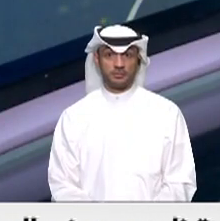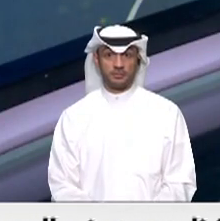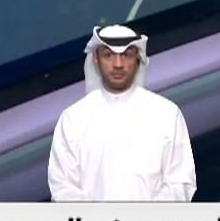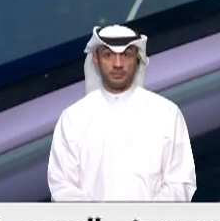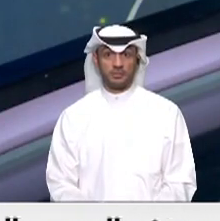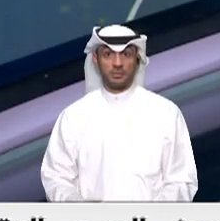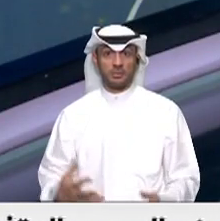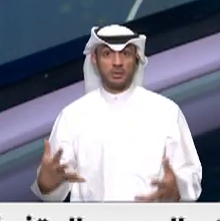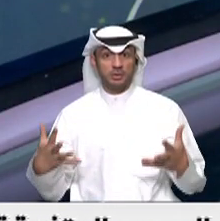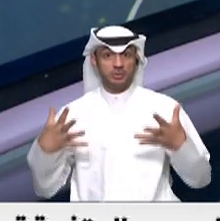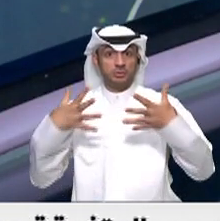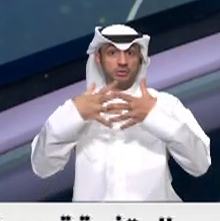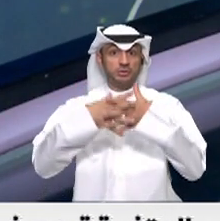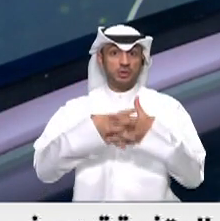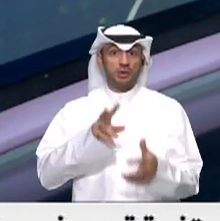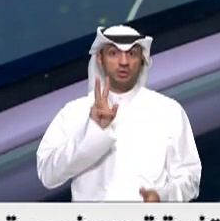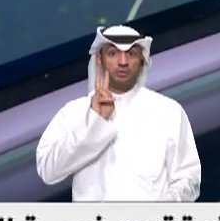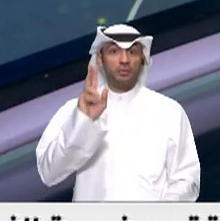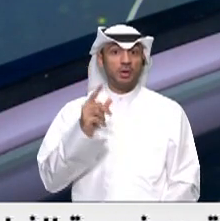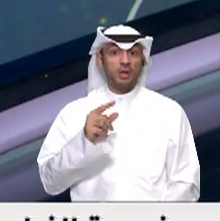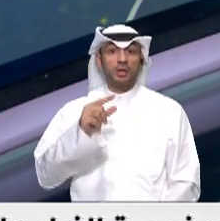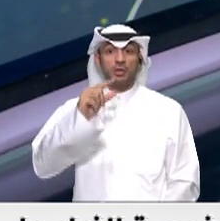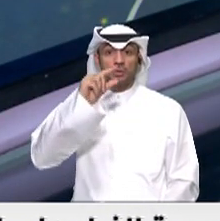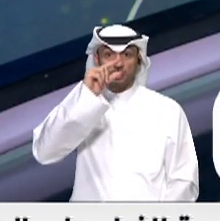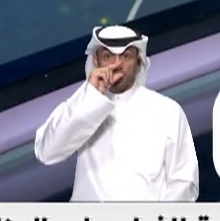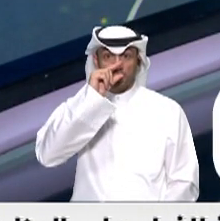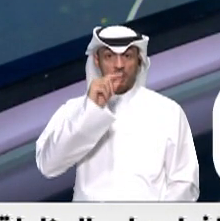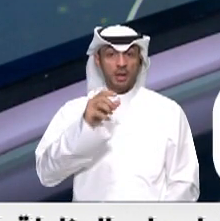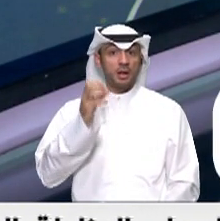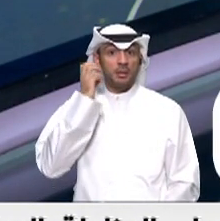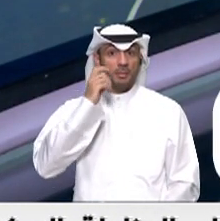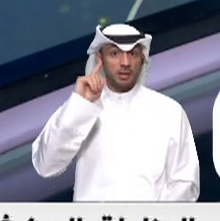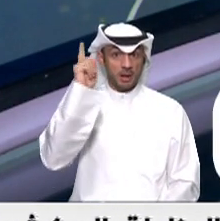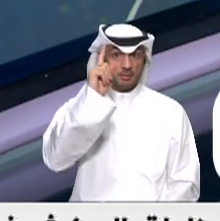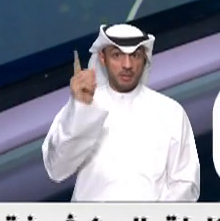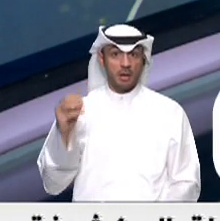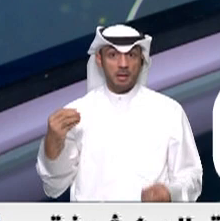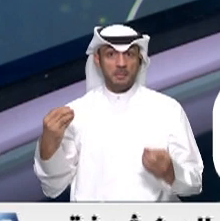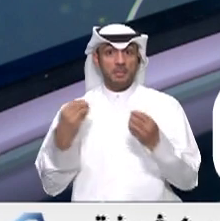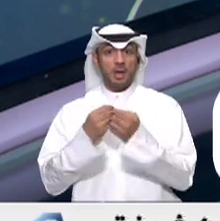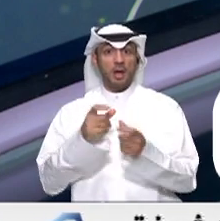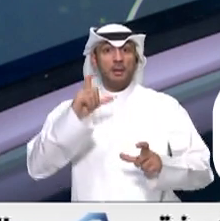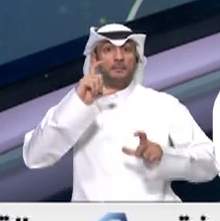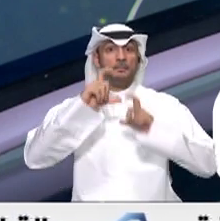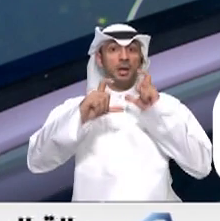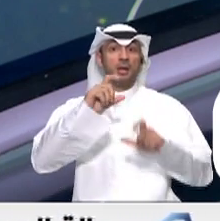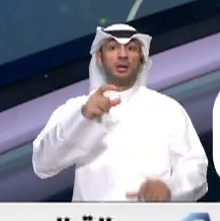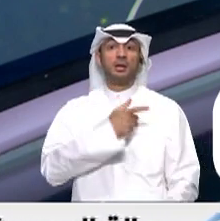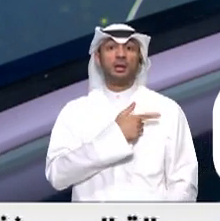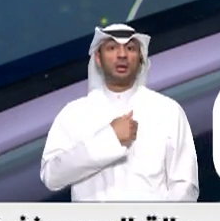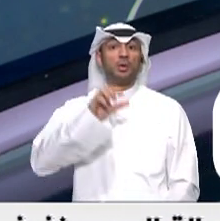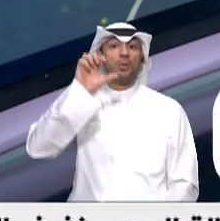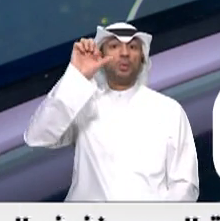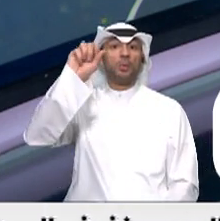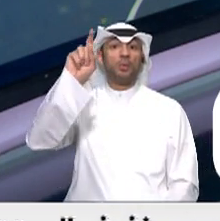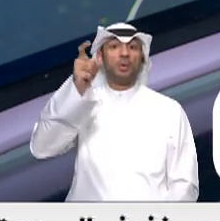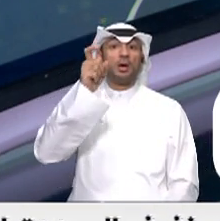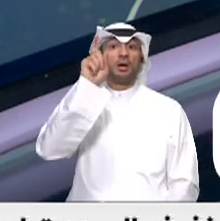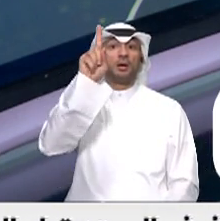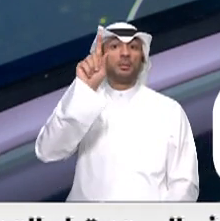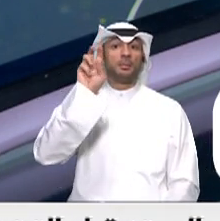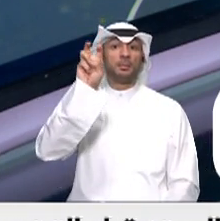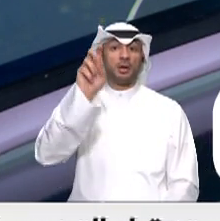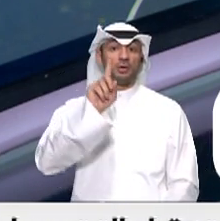بالشراكة مع مركز دبي المالية العالمية، أطلق بنك وربا النسخة الخامسة من برنامج رواد بهدف المساهمة